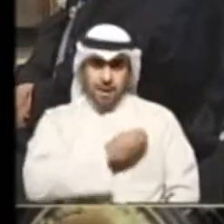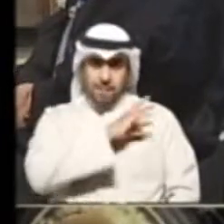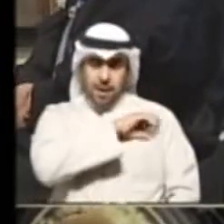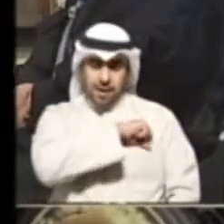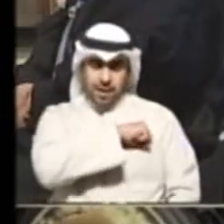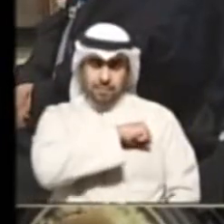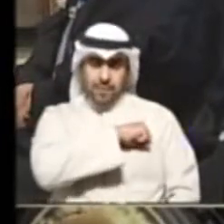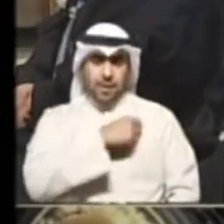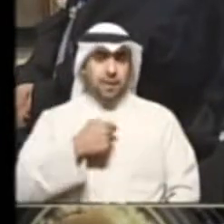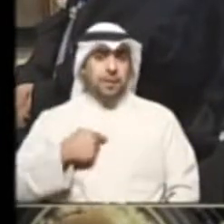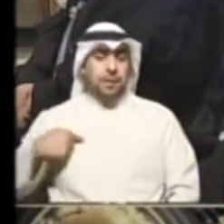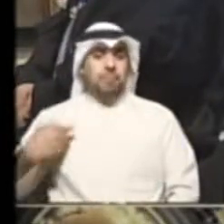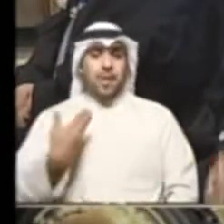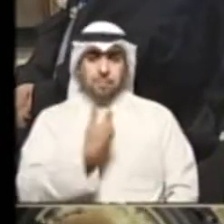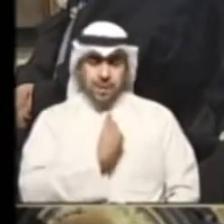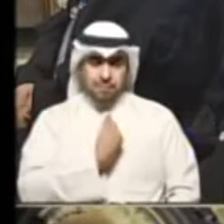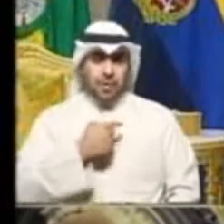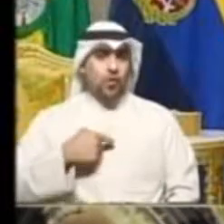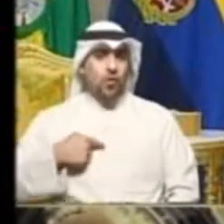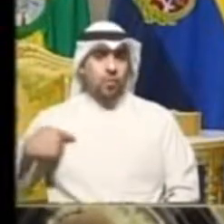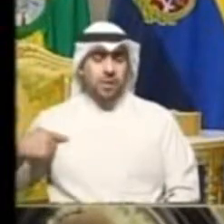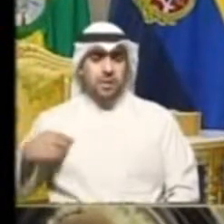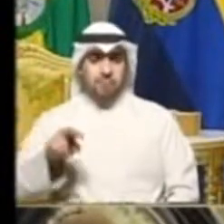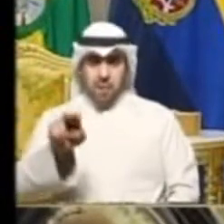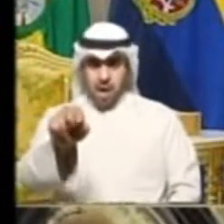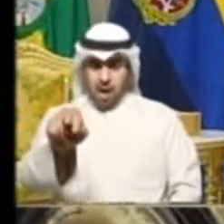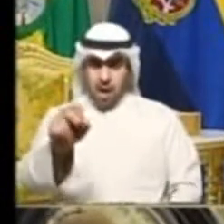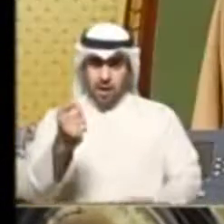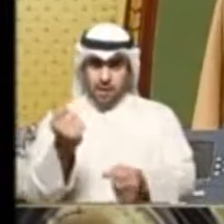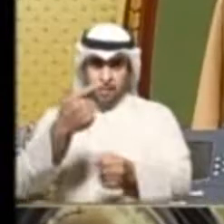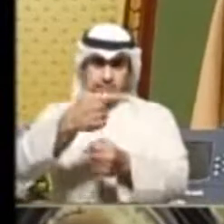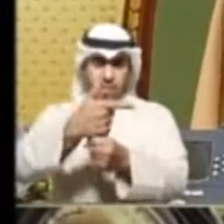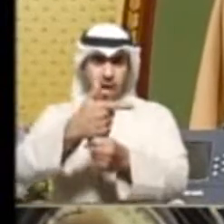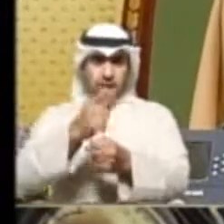اسمي اسم أخي سمو ولي العهد